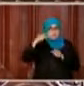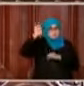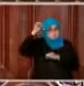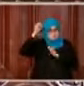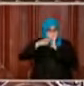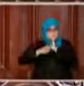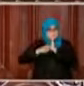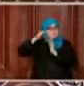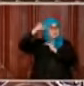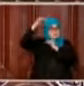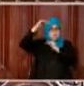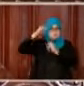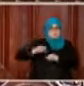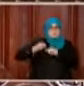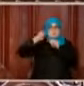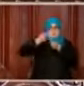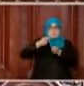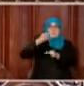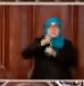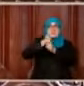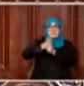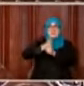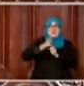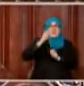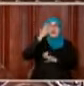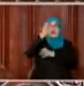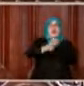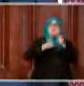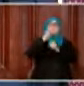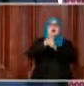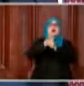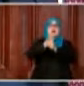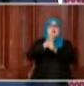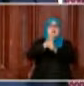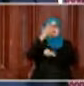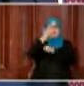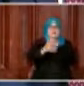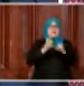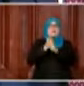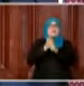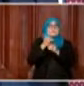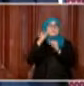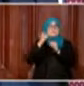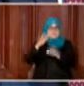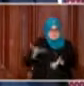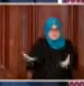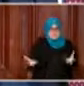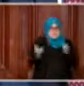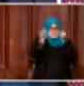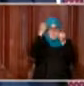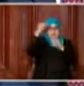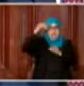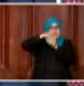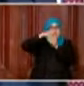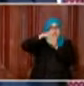لمدة 5 سنوات حتى تفيض خزائن الدولة